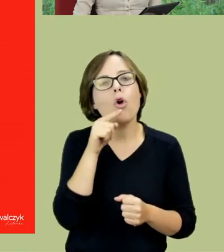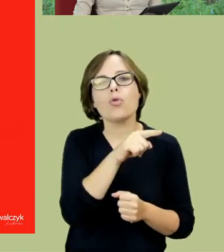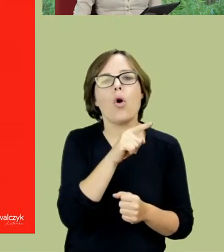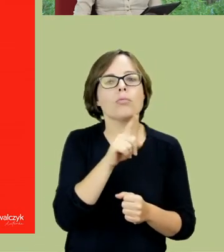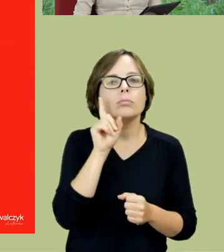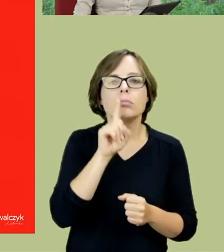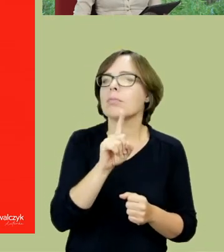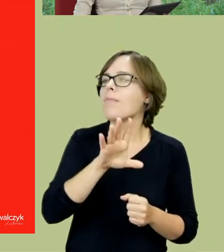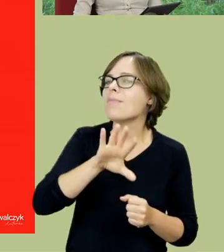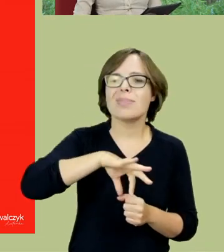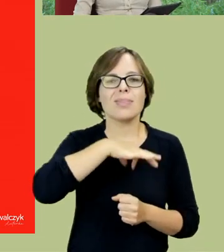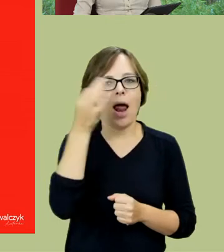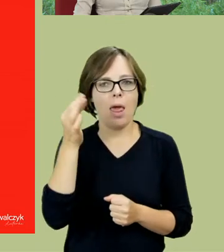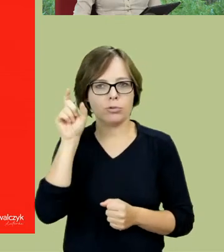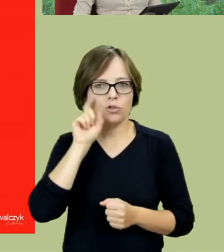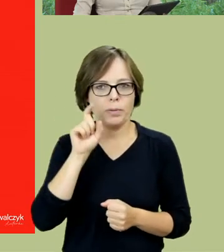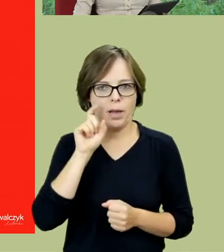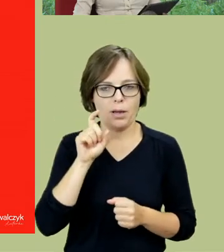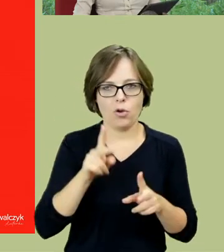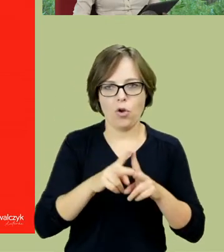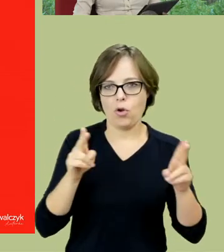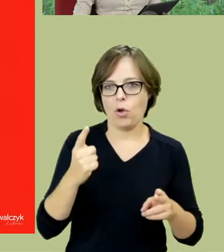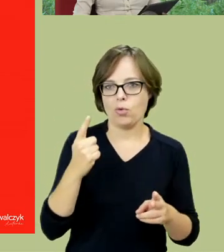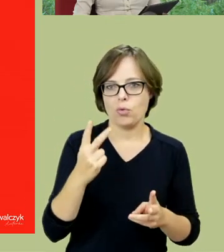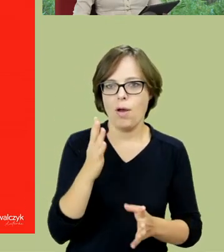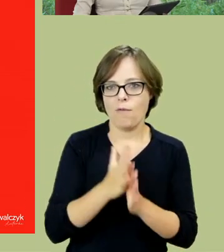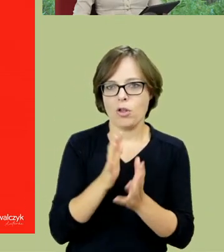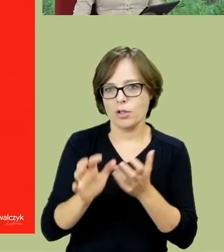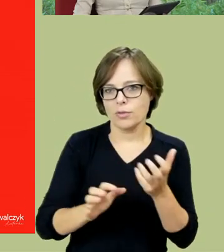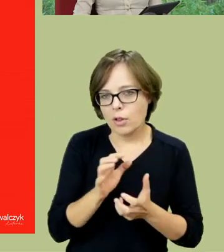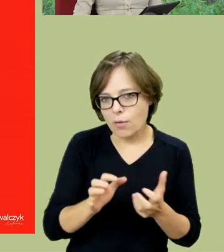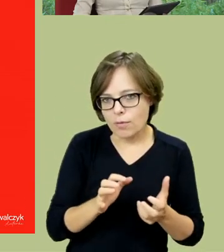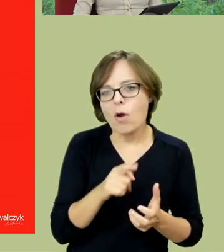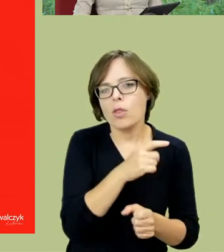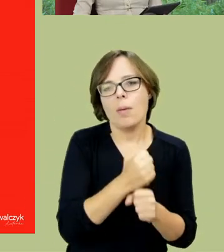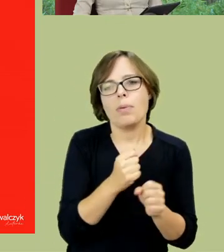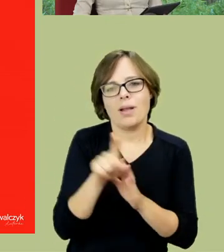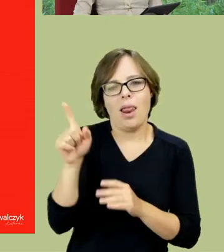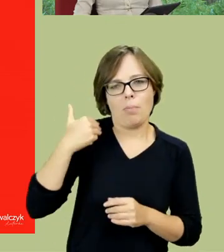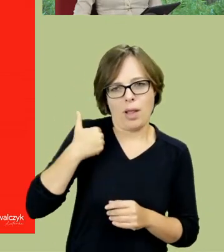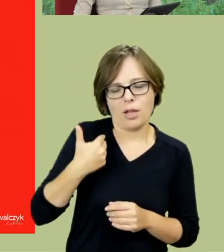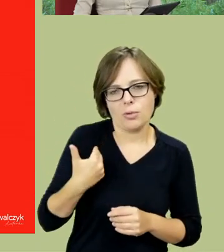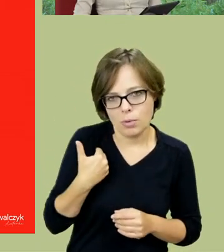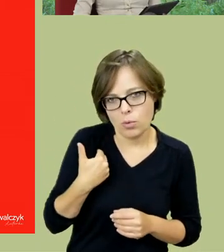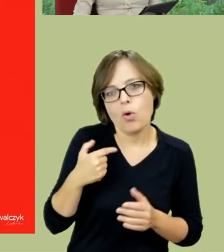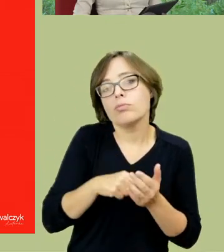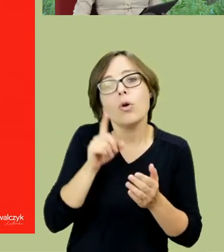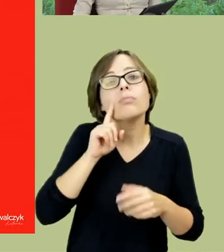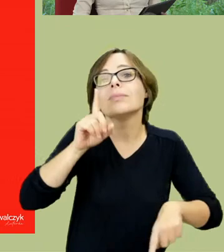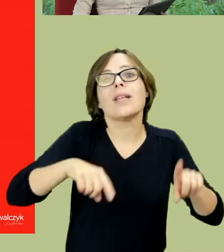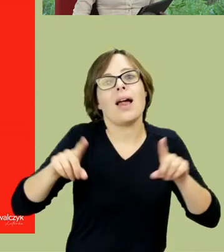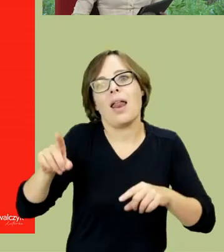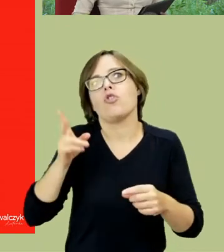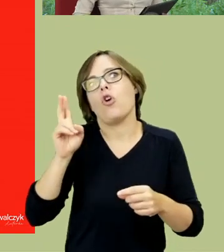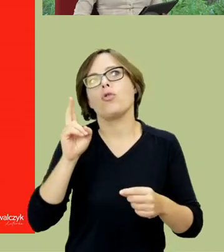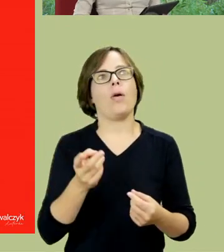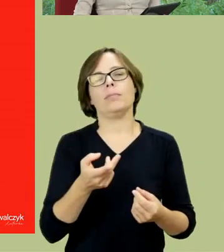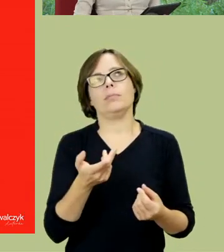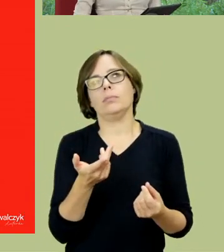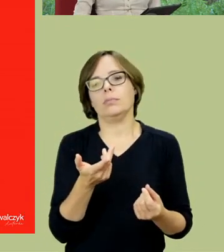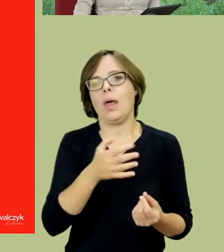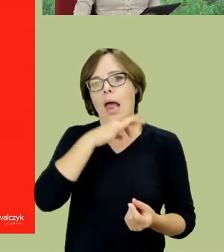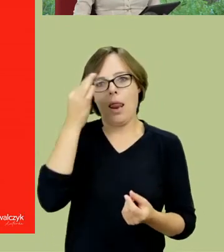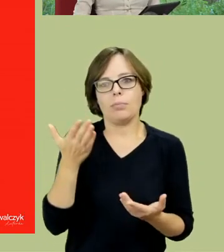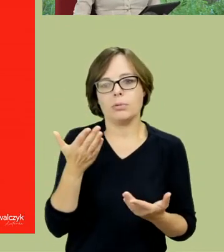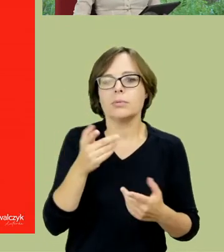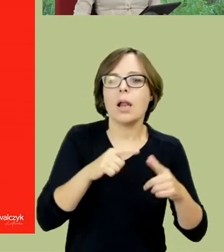w ogóle w trakcie II wojny światowej. To są oczywiście znów kwestie uznaniowe i pytanie, do kogo